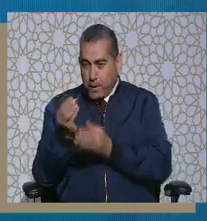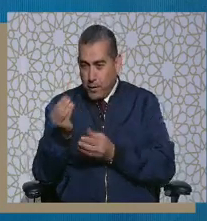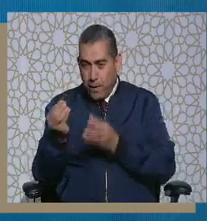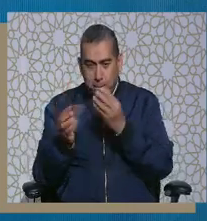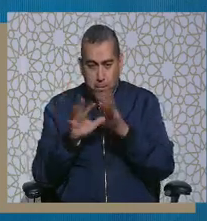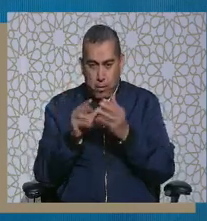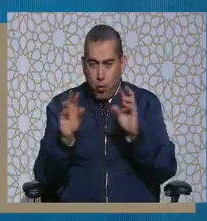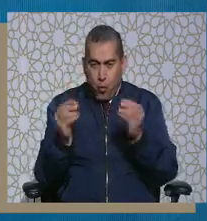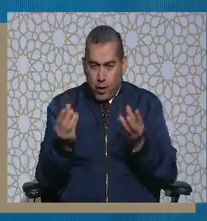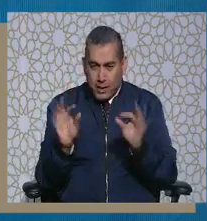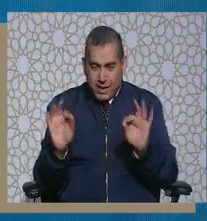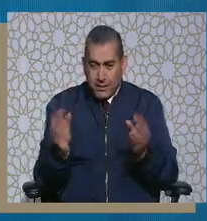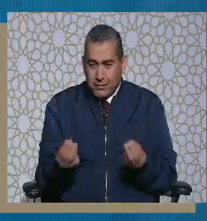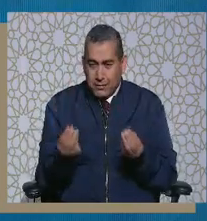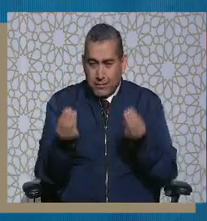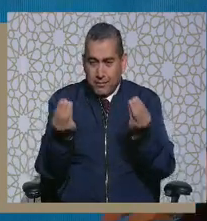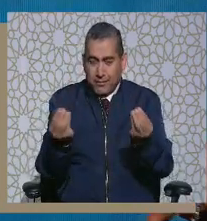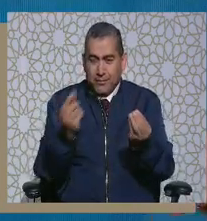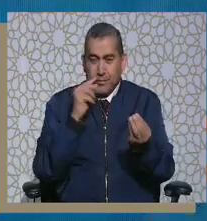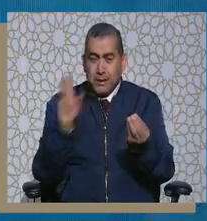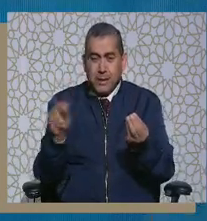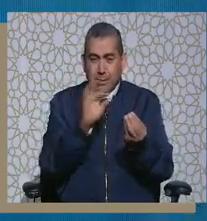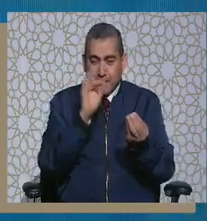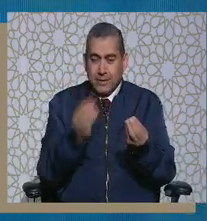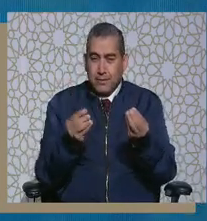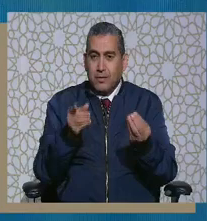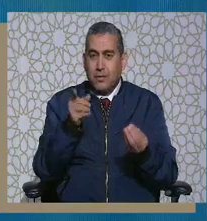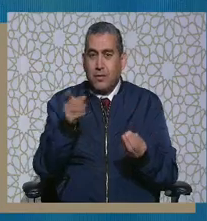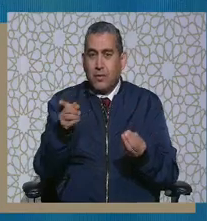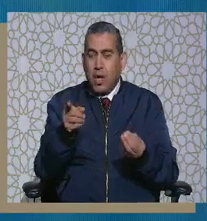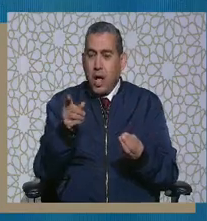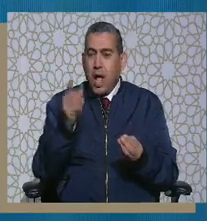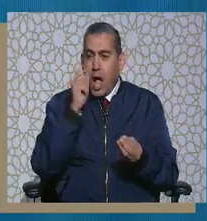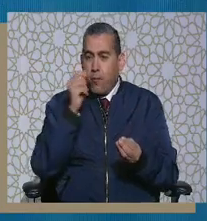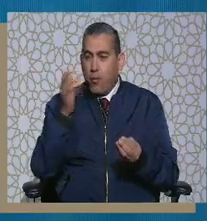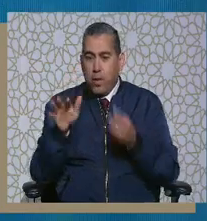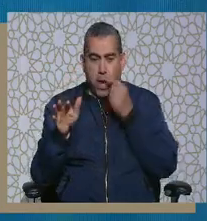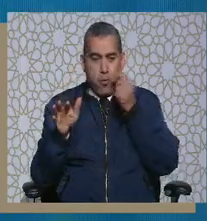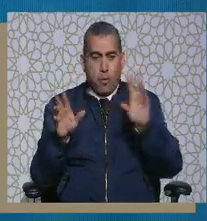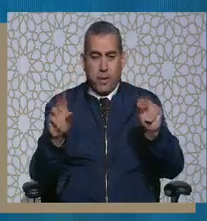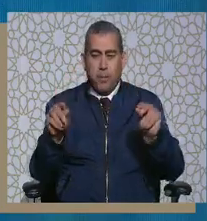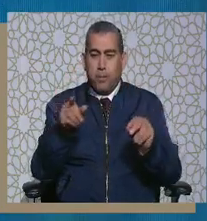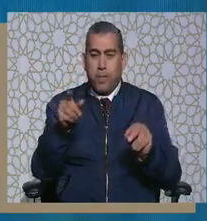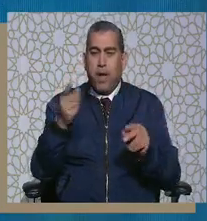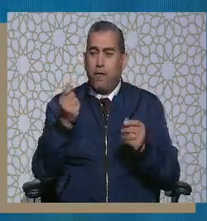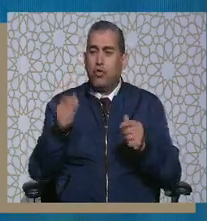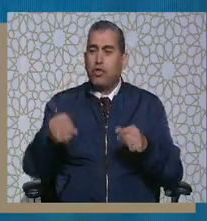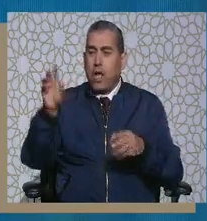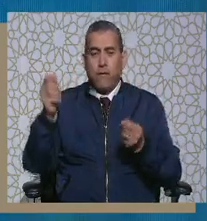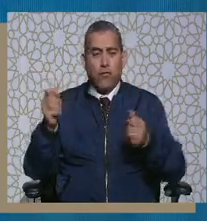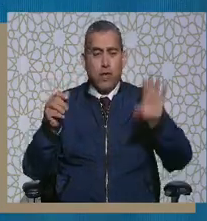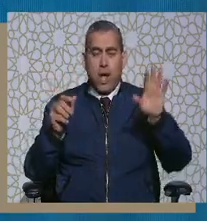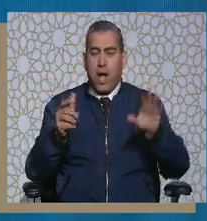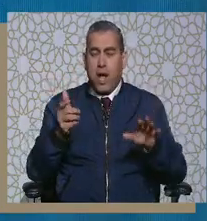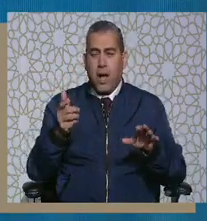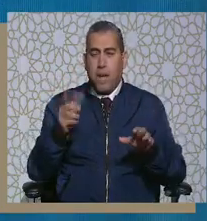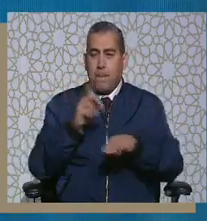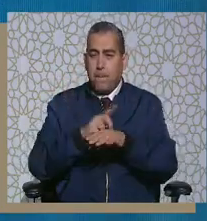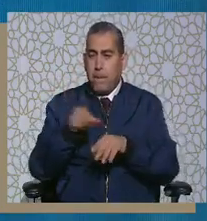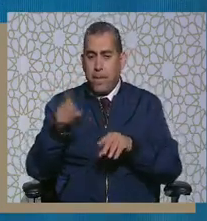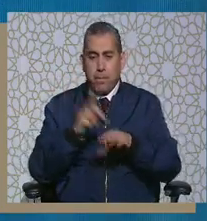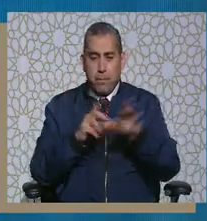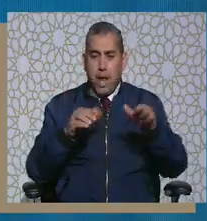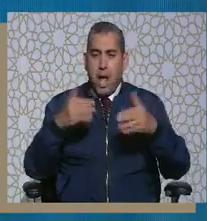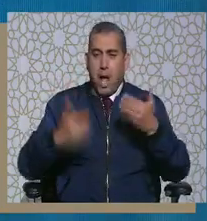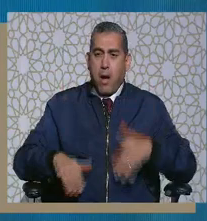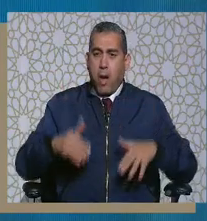يستقبله بشكل ثاني فقد ابوه وفقد ماله وفقد حياته حصل له مرض حصل له